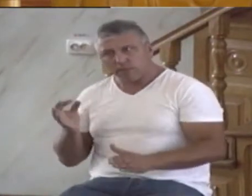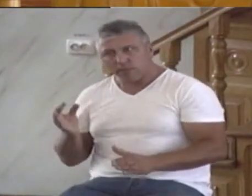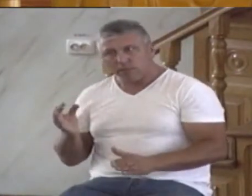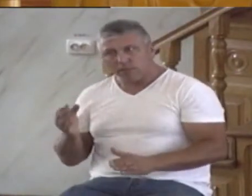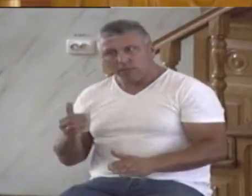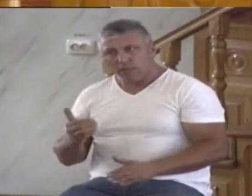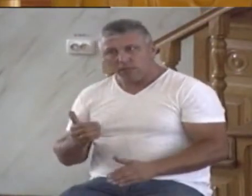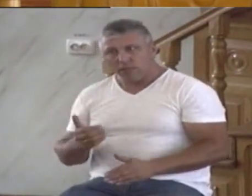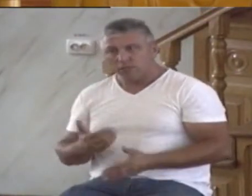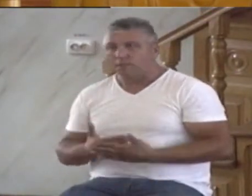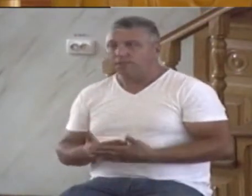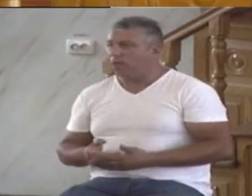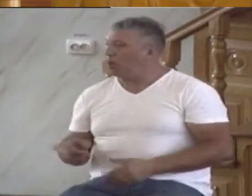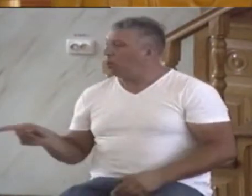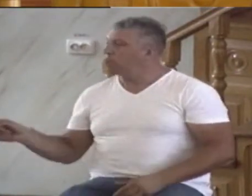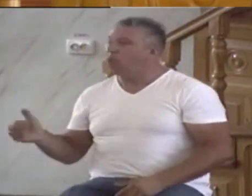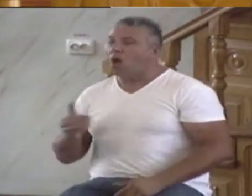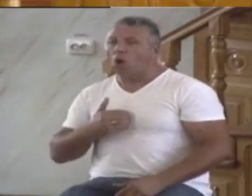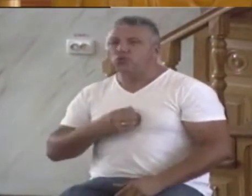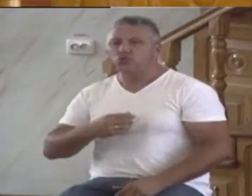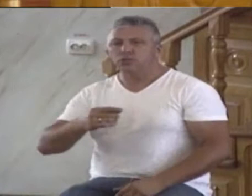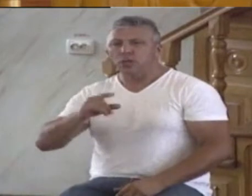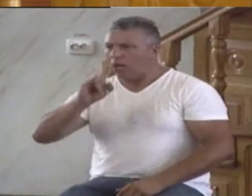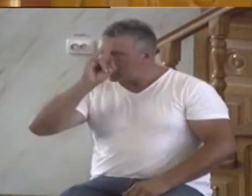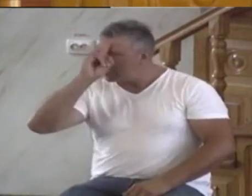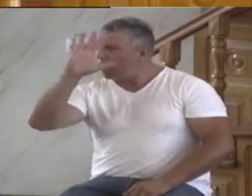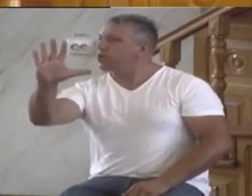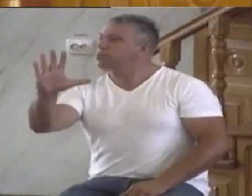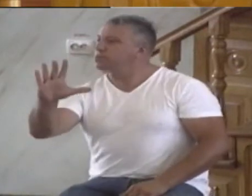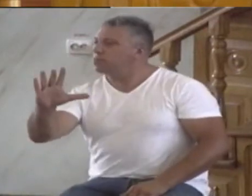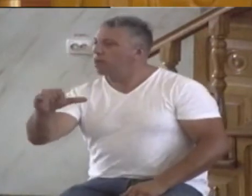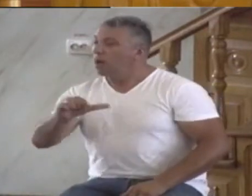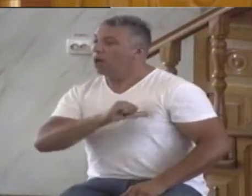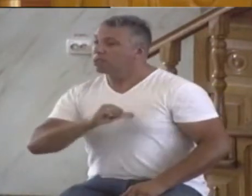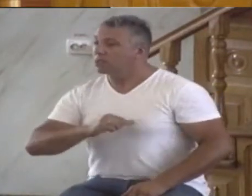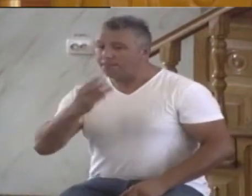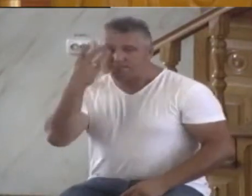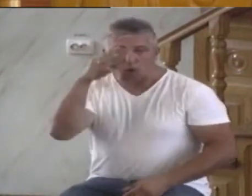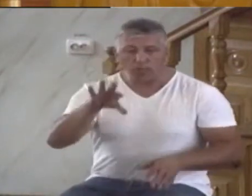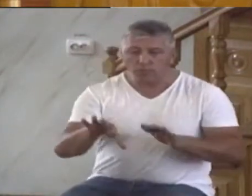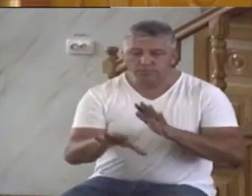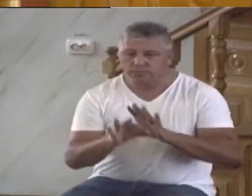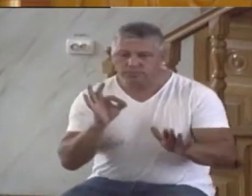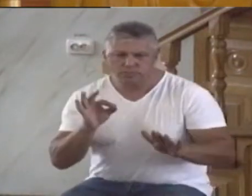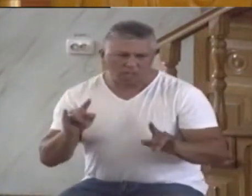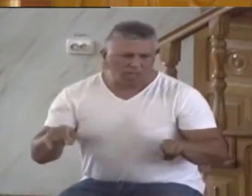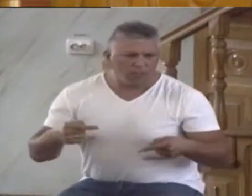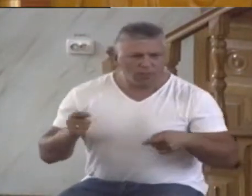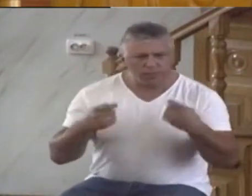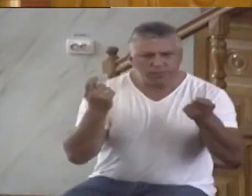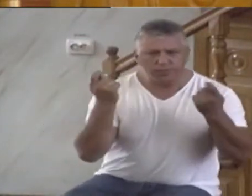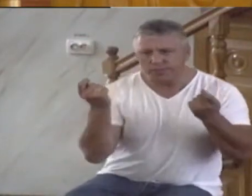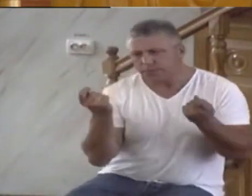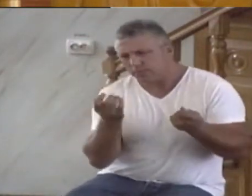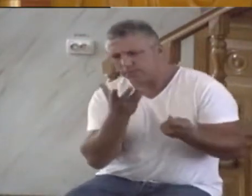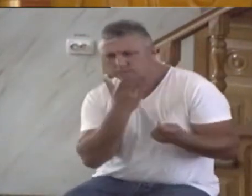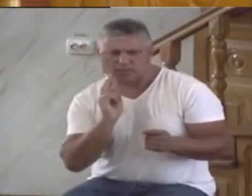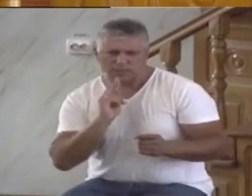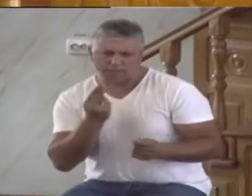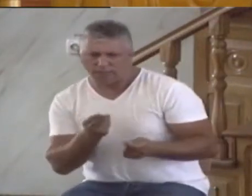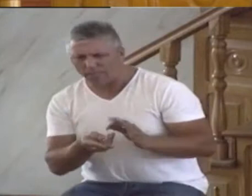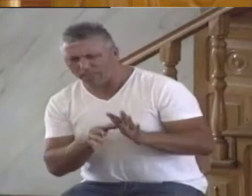стать знаменитым. Сейчас, знаете, знаменитые люди, которые на виду у публики, выбирают себе какой-то